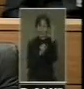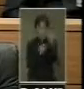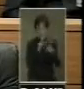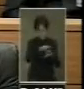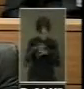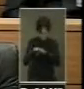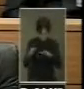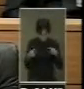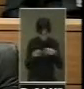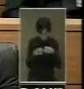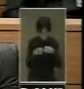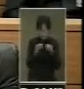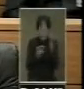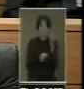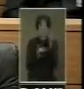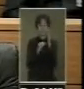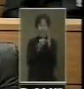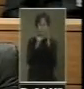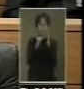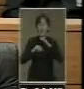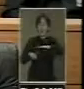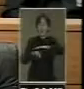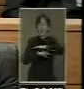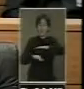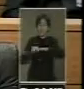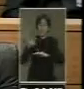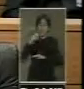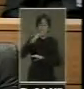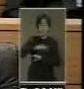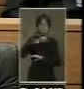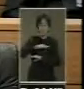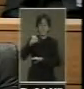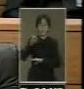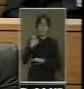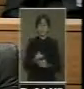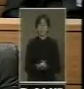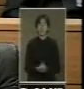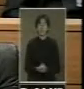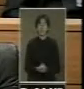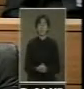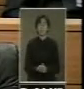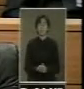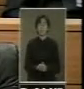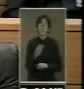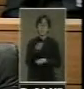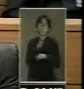ราชมีหลักฐานอยู่ในหนังสือพิมพ์ครับ ท่านประธานครับ